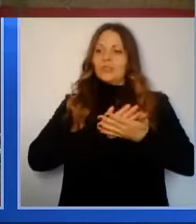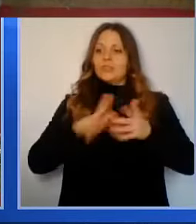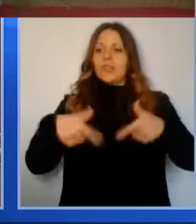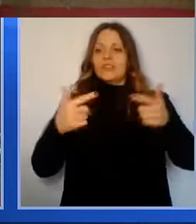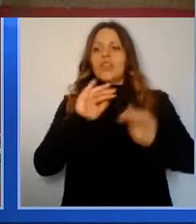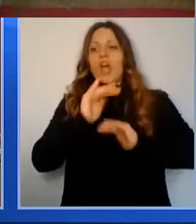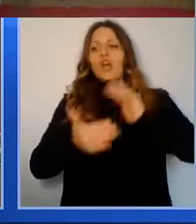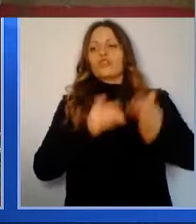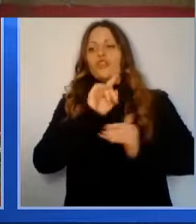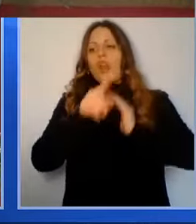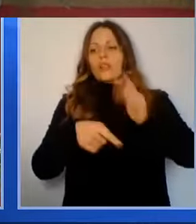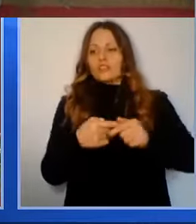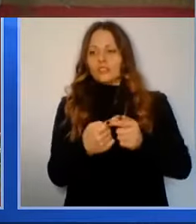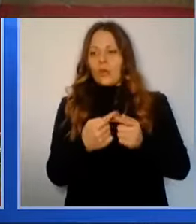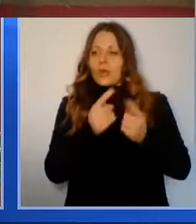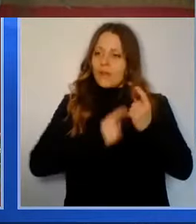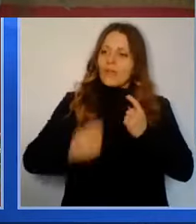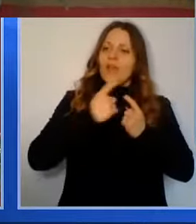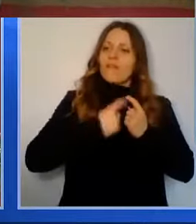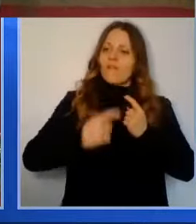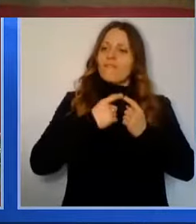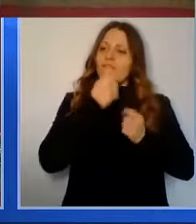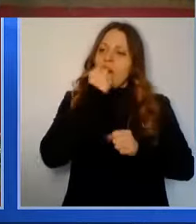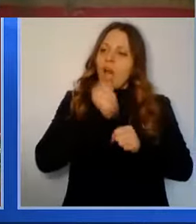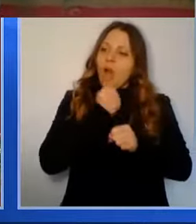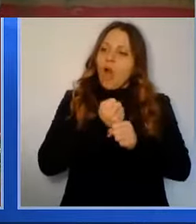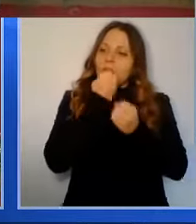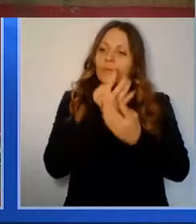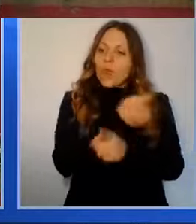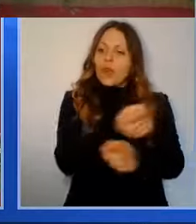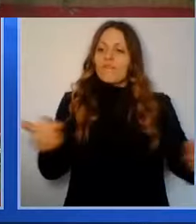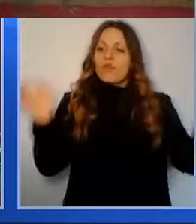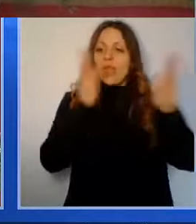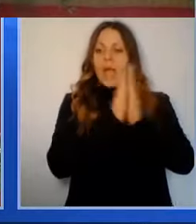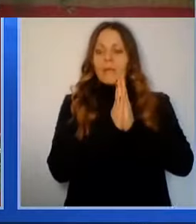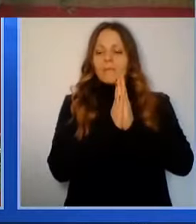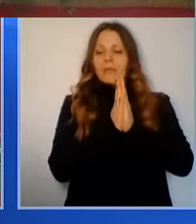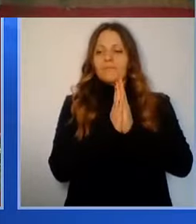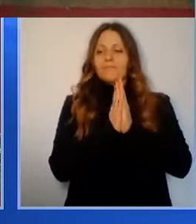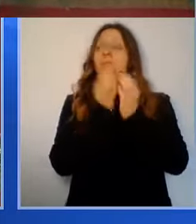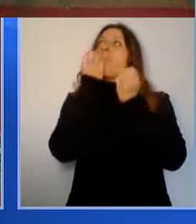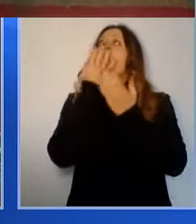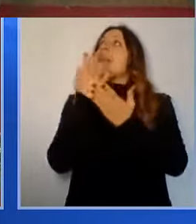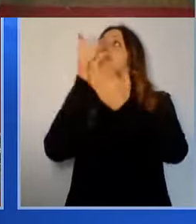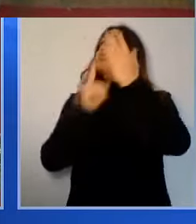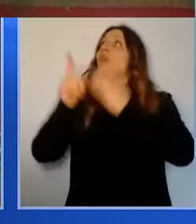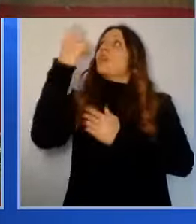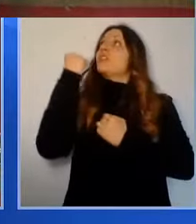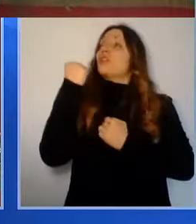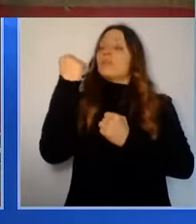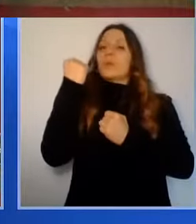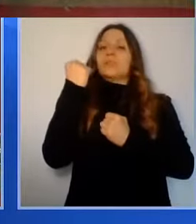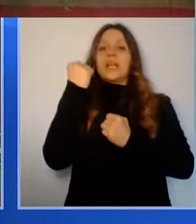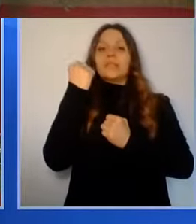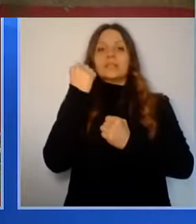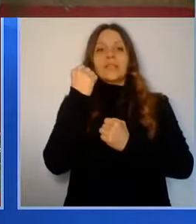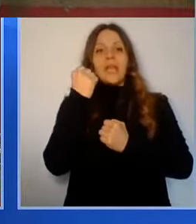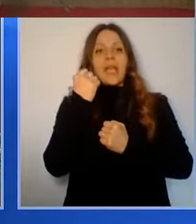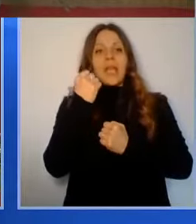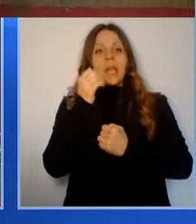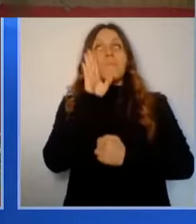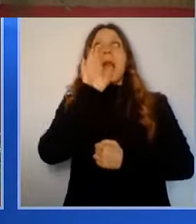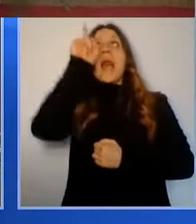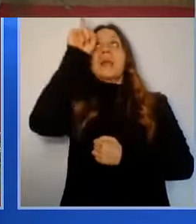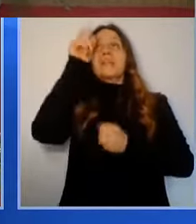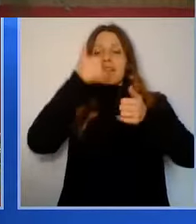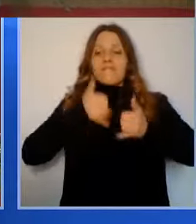Et benedictus Dei Omnipotentis, Patris, et Filii,